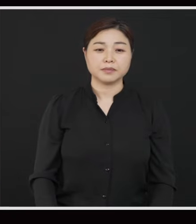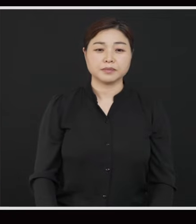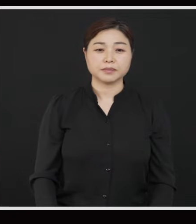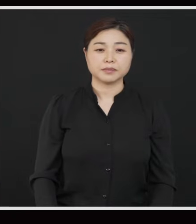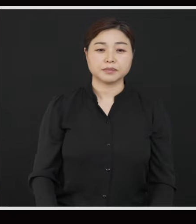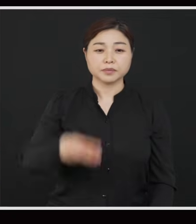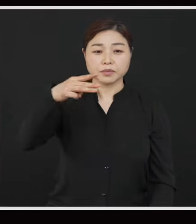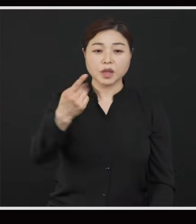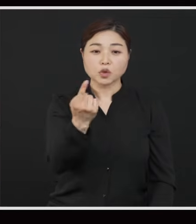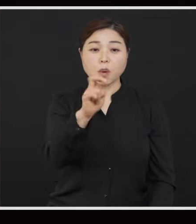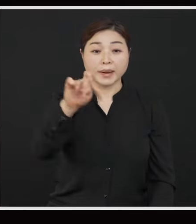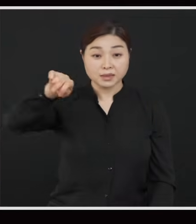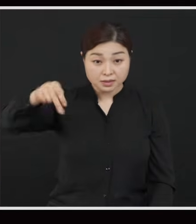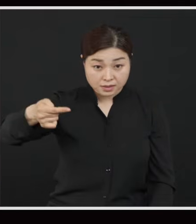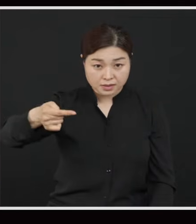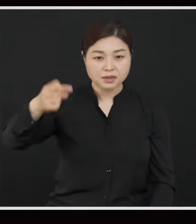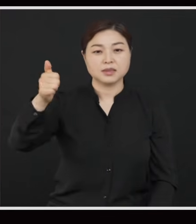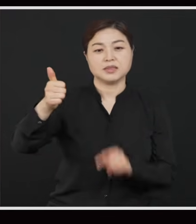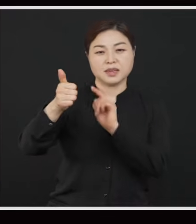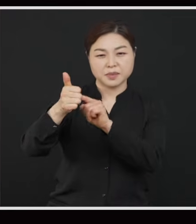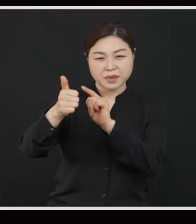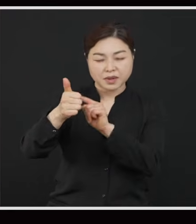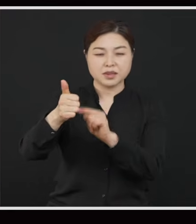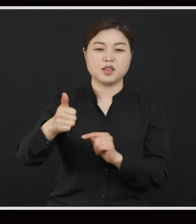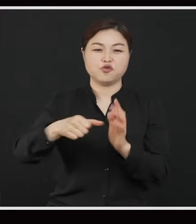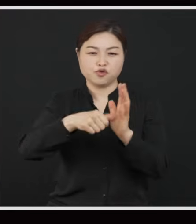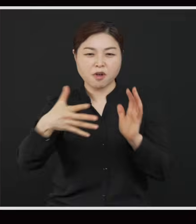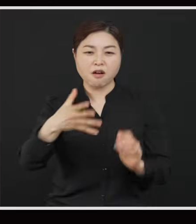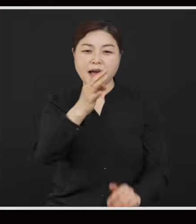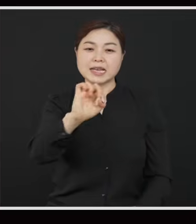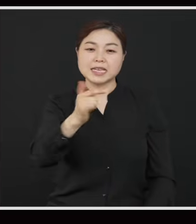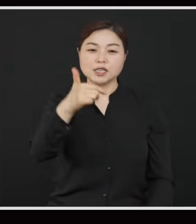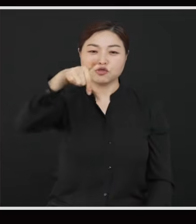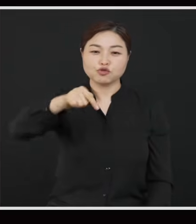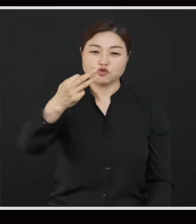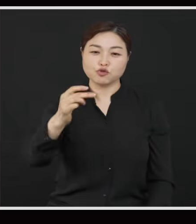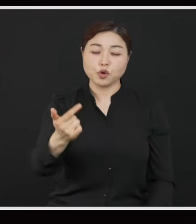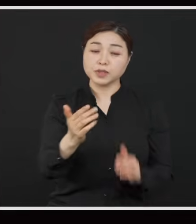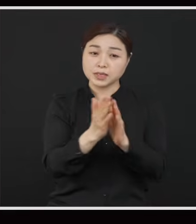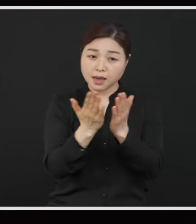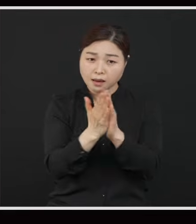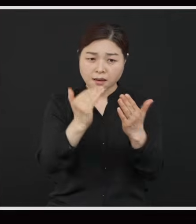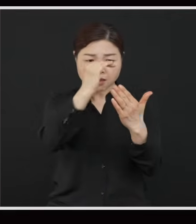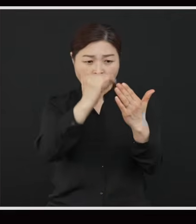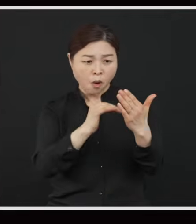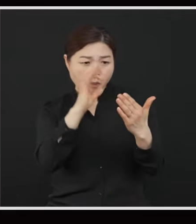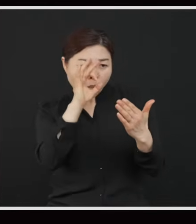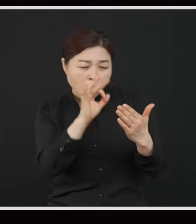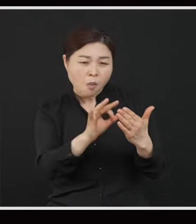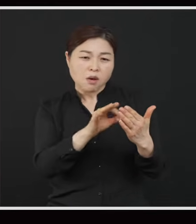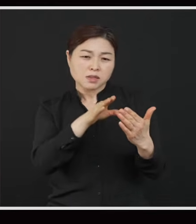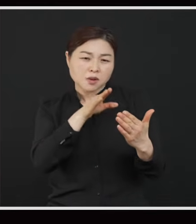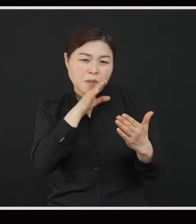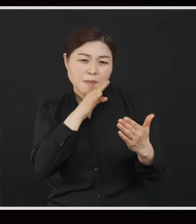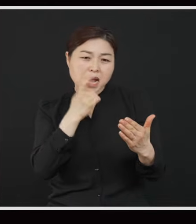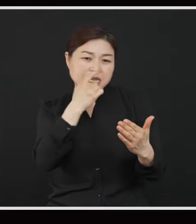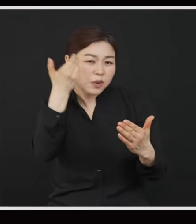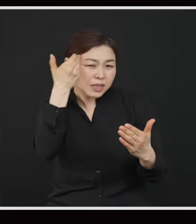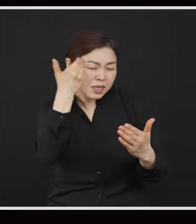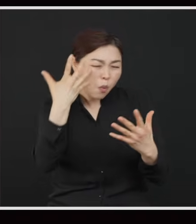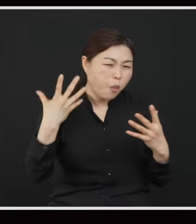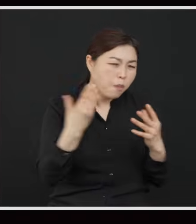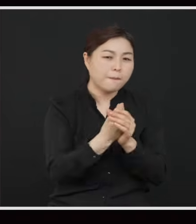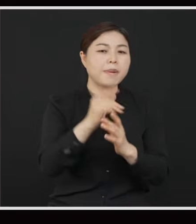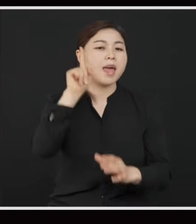근데 토마스 말터스의 그 유명한 인구론 얘기를 하면, 제가 지금도 읽어도 이건 빈틈없는 이론을 전개를